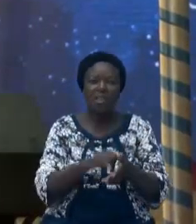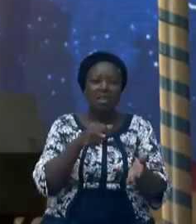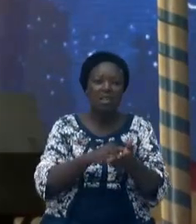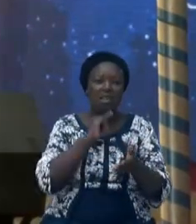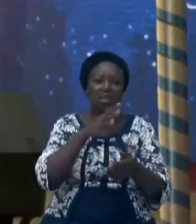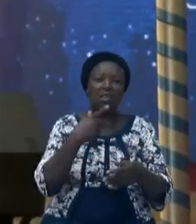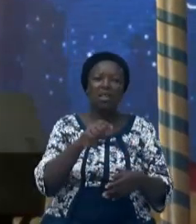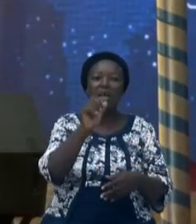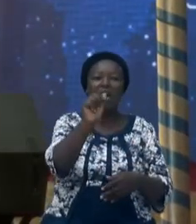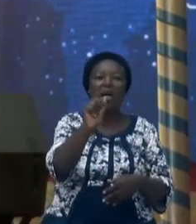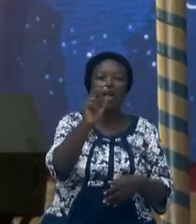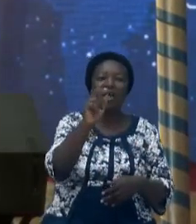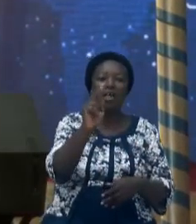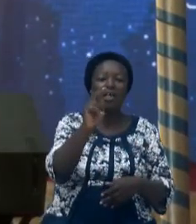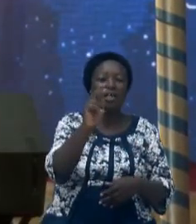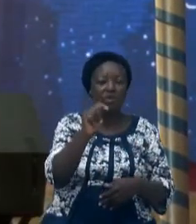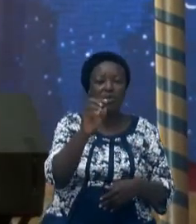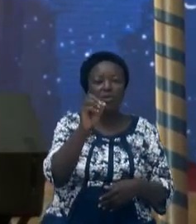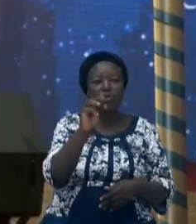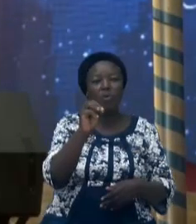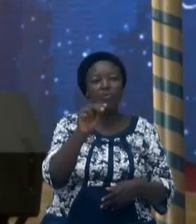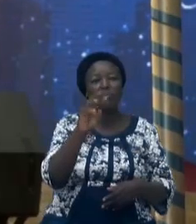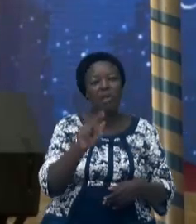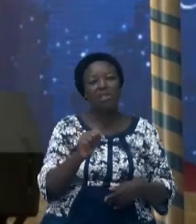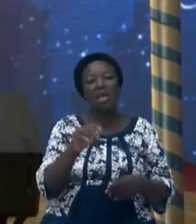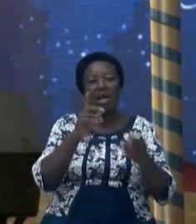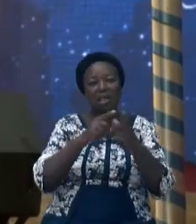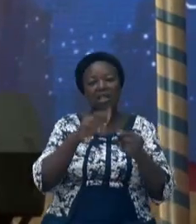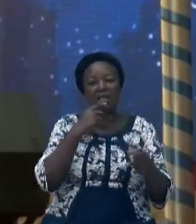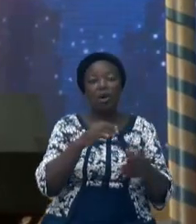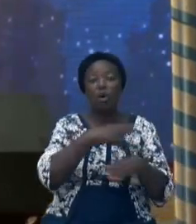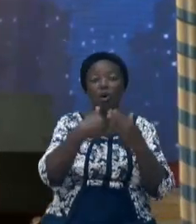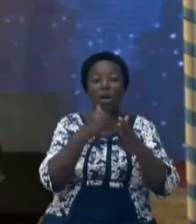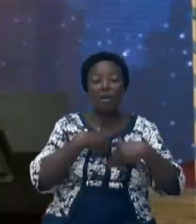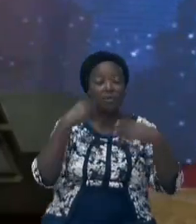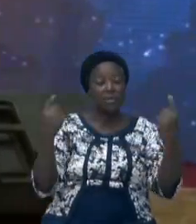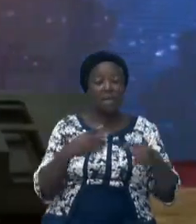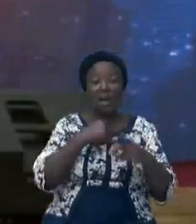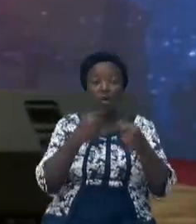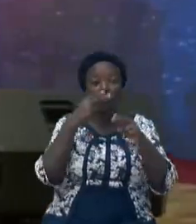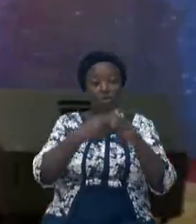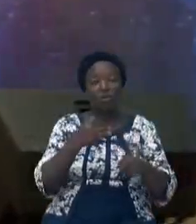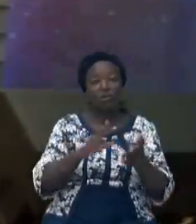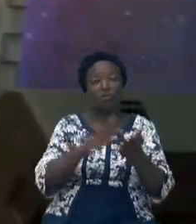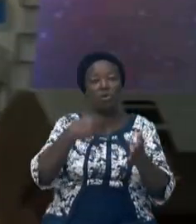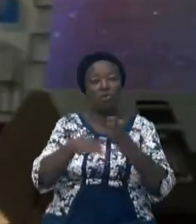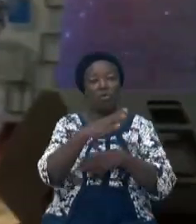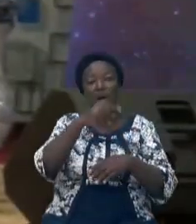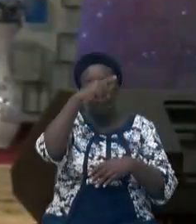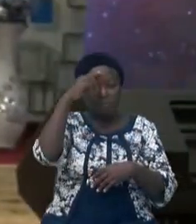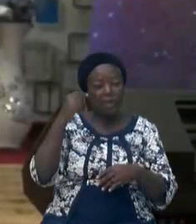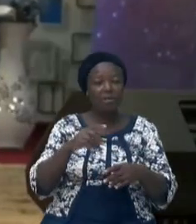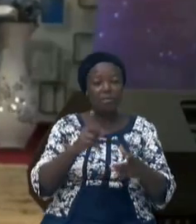faire 4 c'est quoi la situation tous ont pêché jardinage 30 tous sont